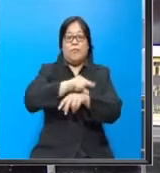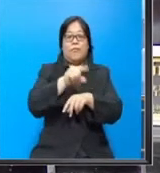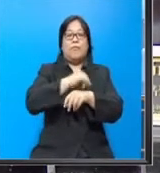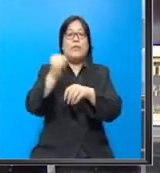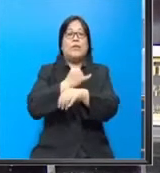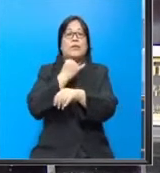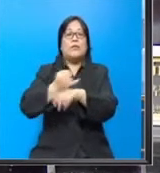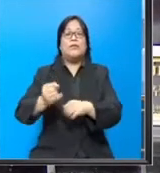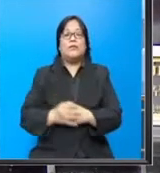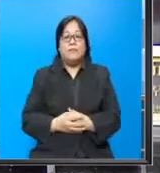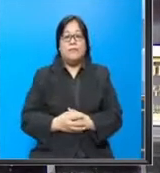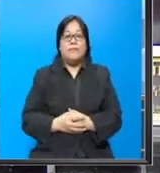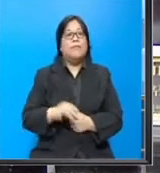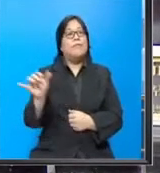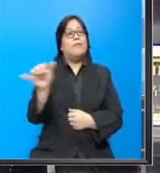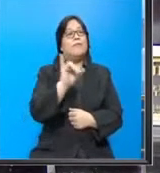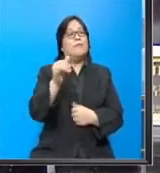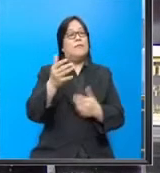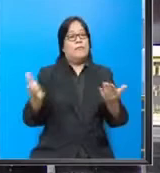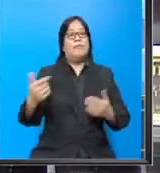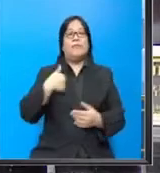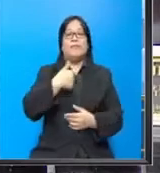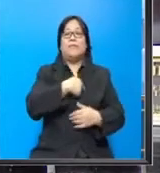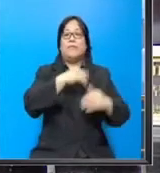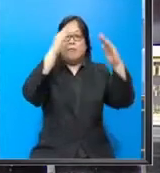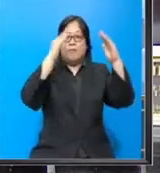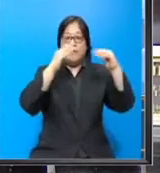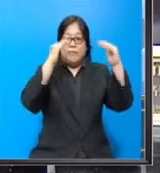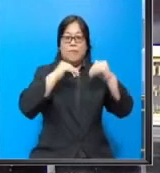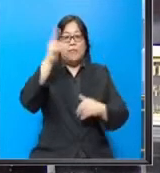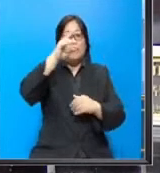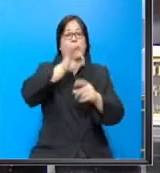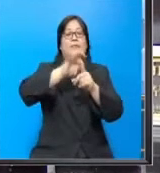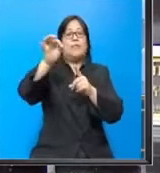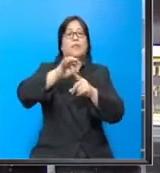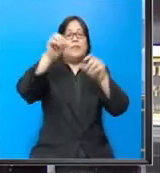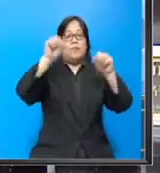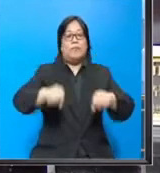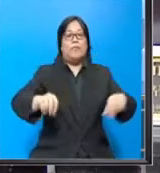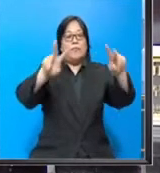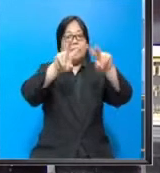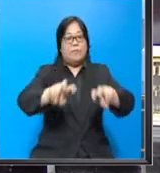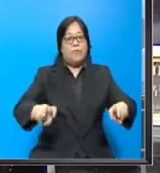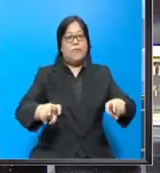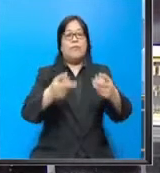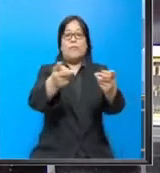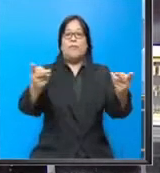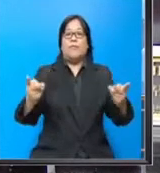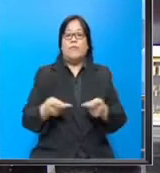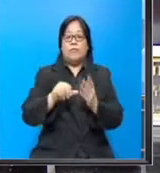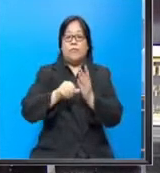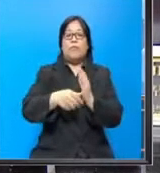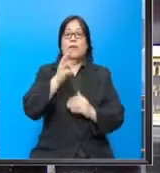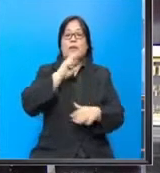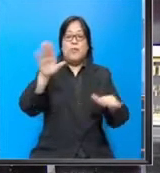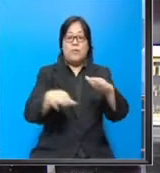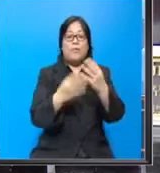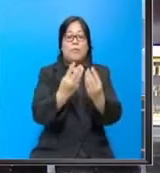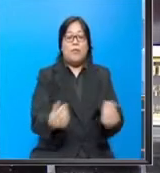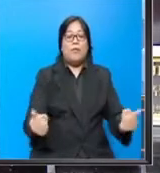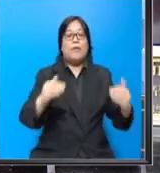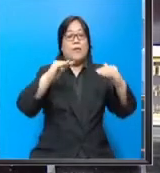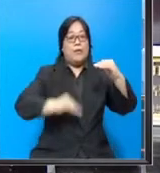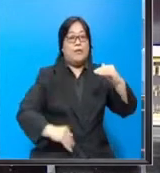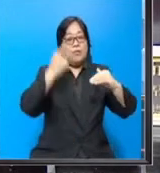kegunaan industri demikian juga kita mengharapkan juga Kajang Pulau Pinang dapat merokok causa kawasan sumber air bawah tanah